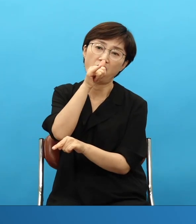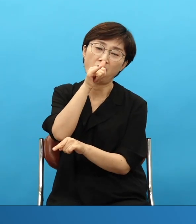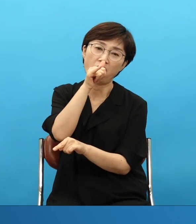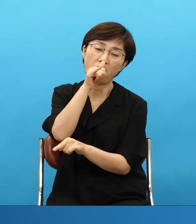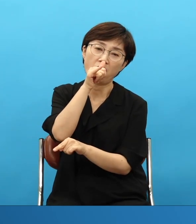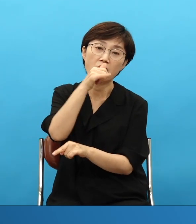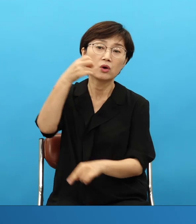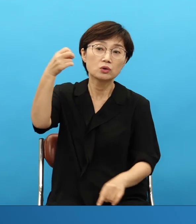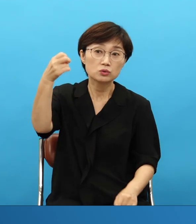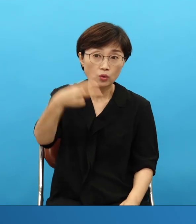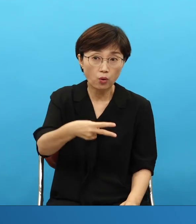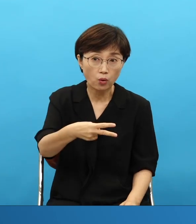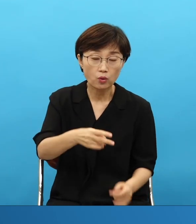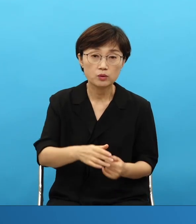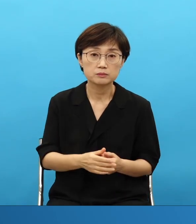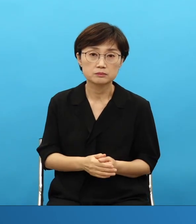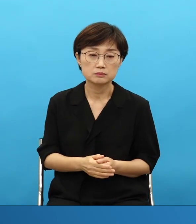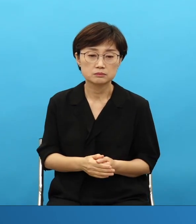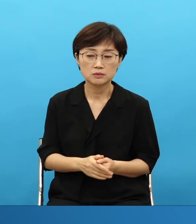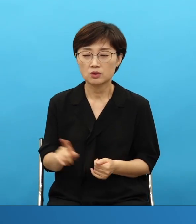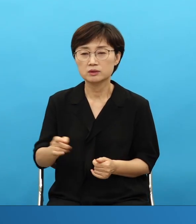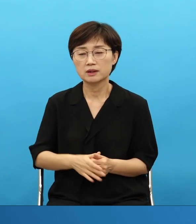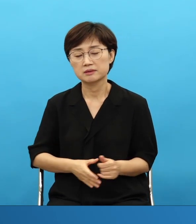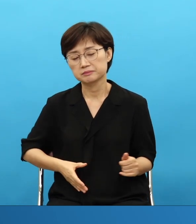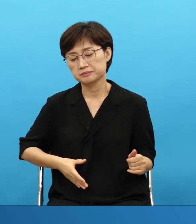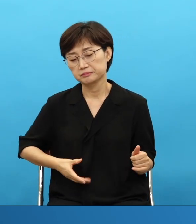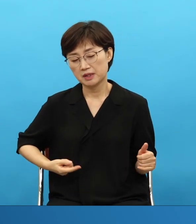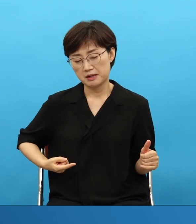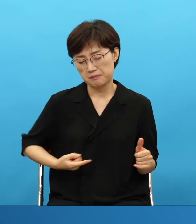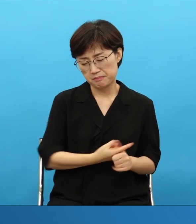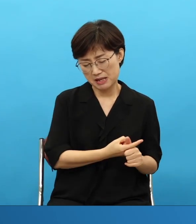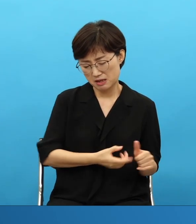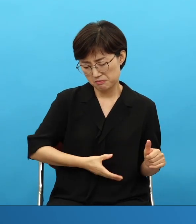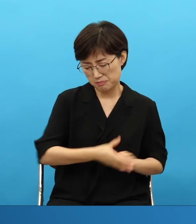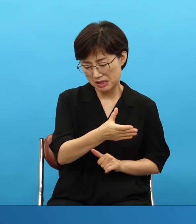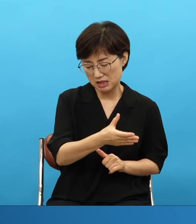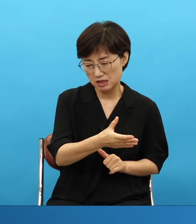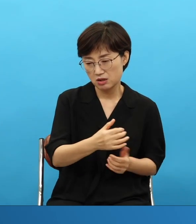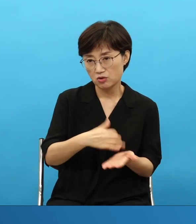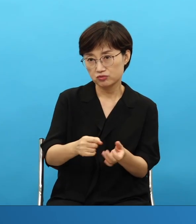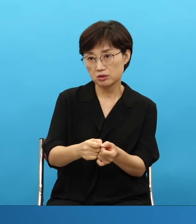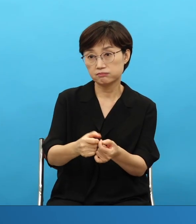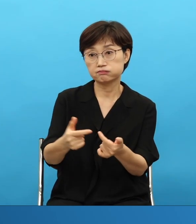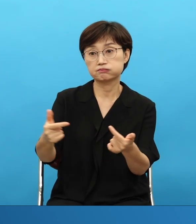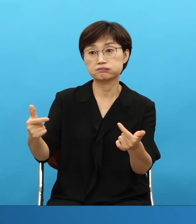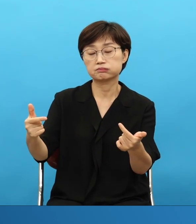사람은 다른 사람 죽입니다. 살인하고요. Other people murder and kill.